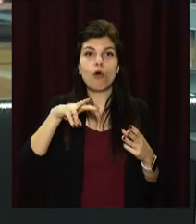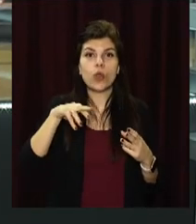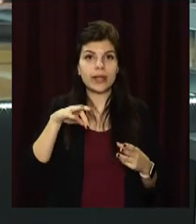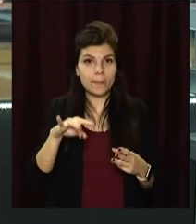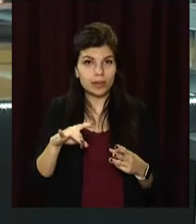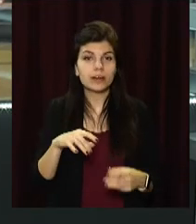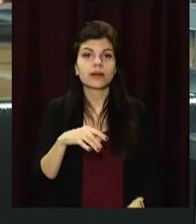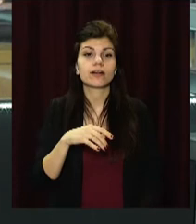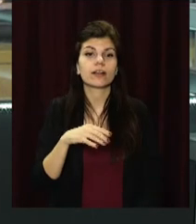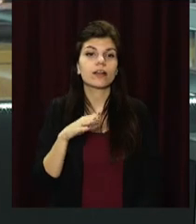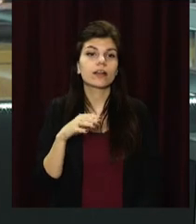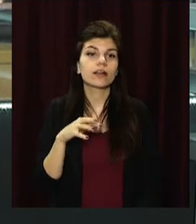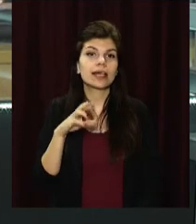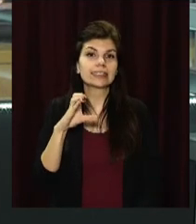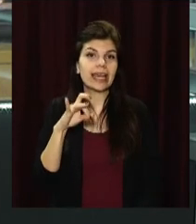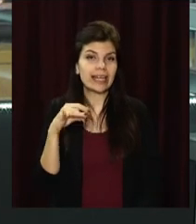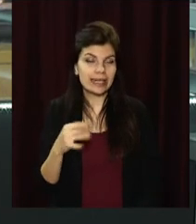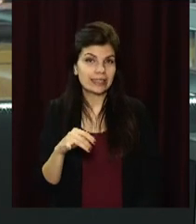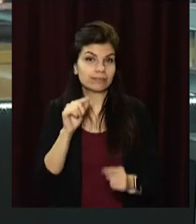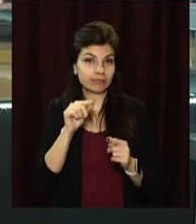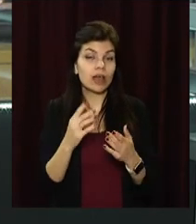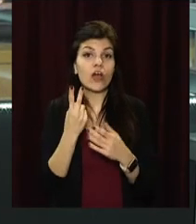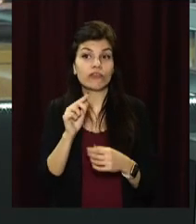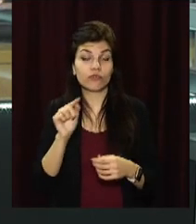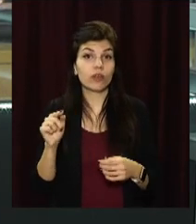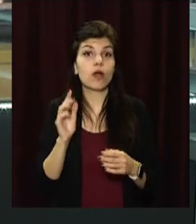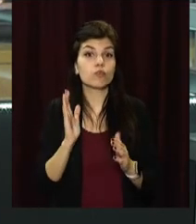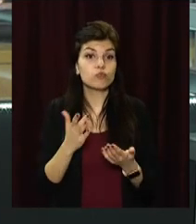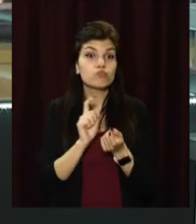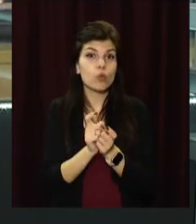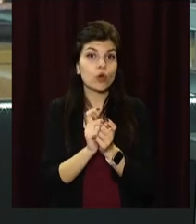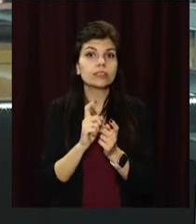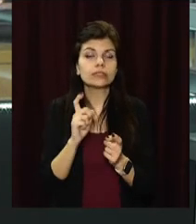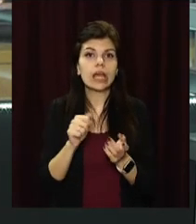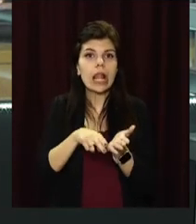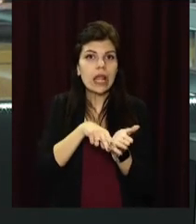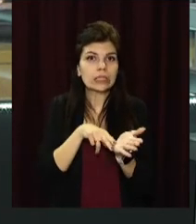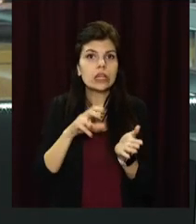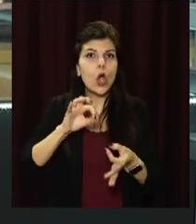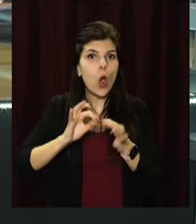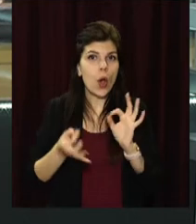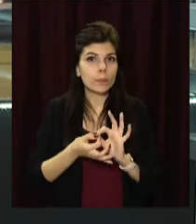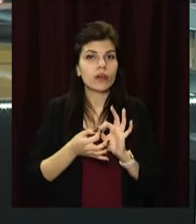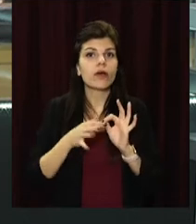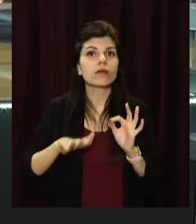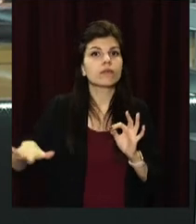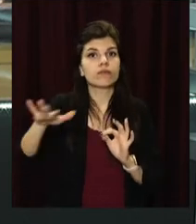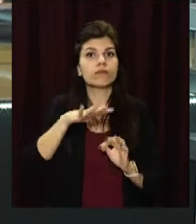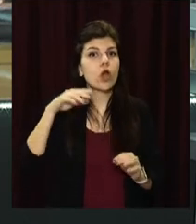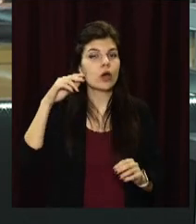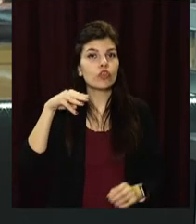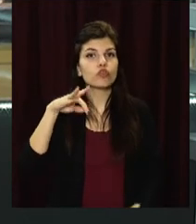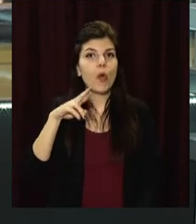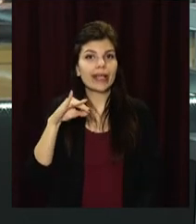Яковлєв, Владислав Вороной і Сергій Омелін. Двоє з них боротимуться за ліцензії на Олімпійські ігри в Токіо. Подробиці